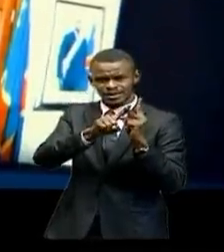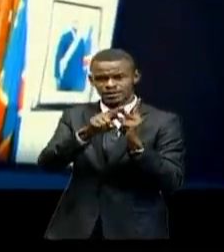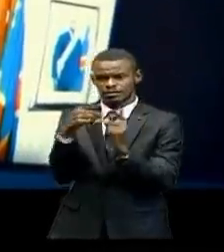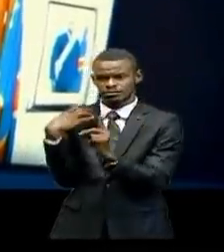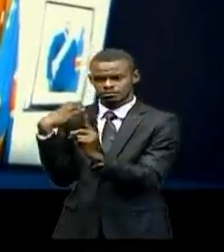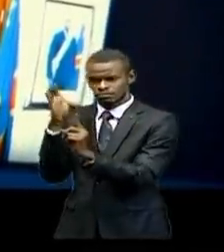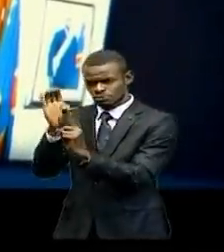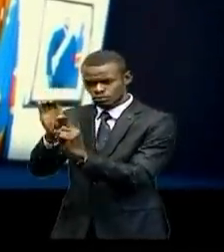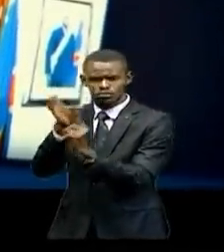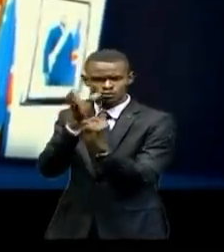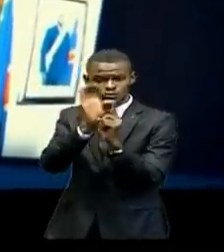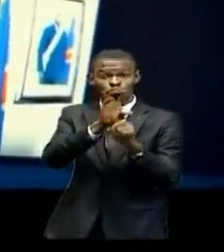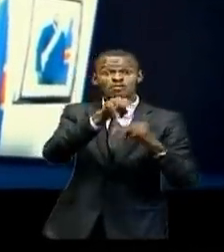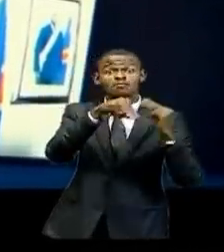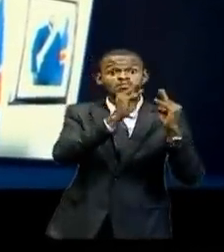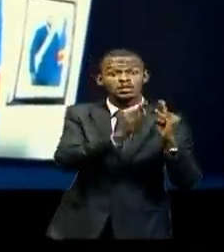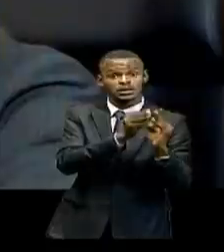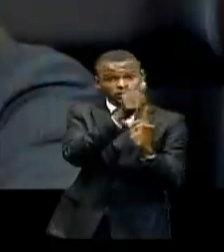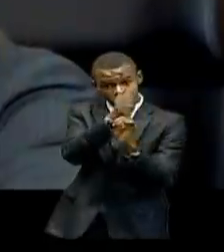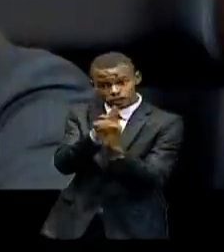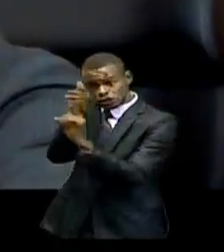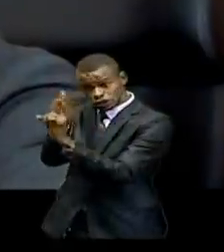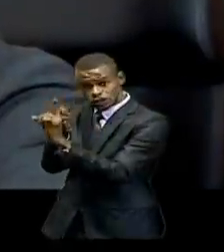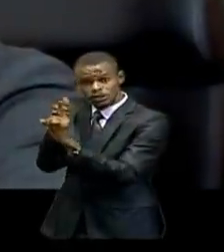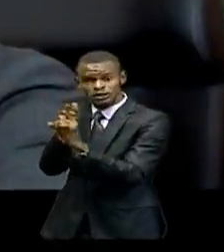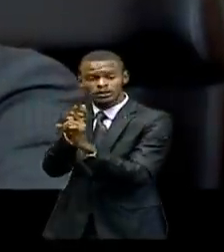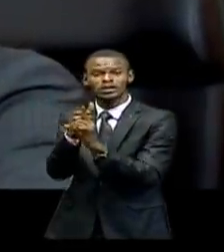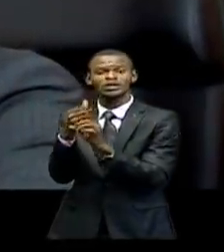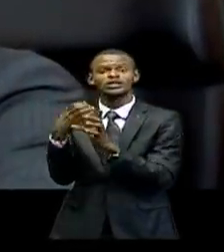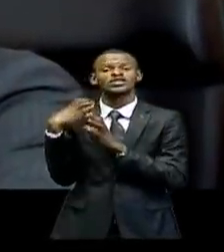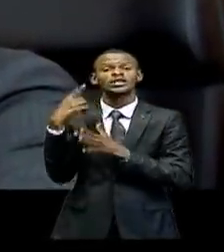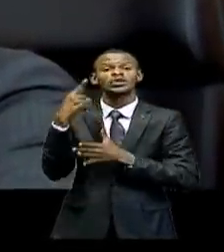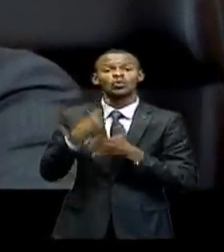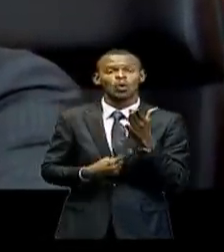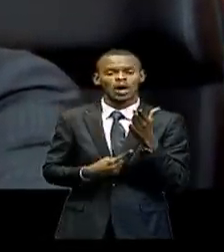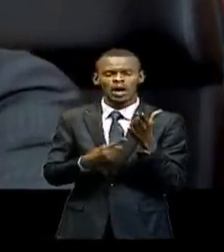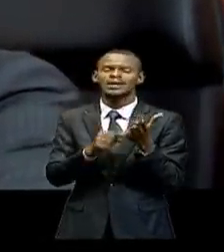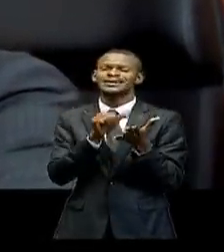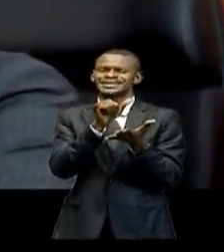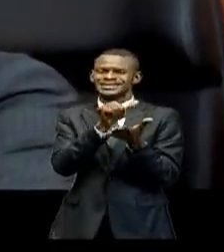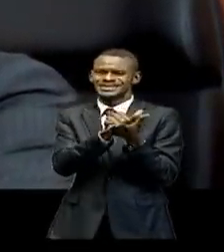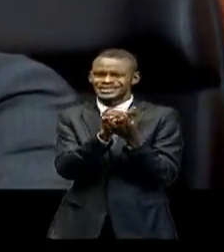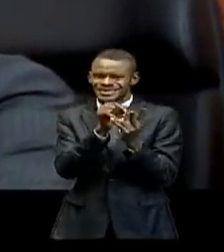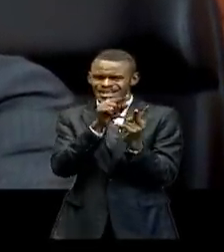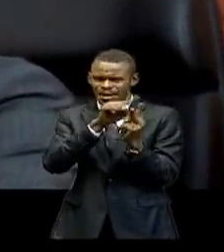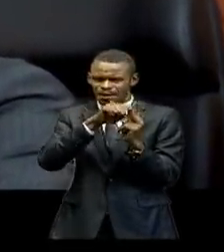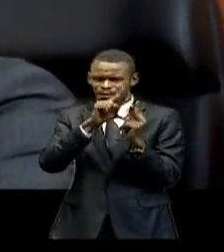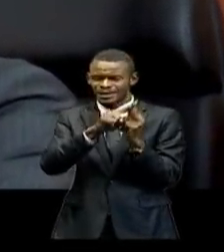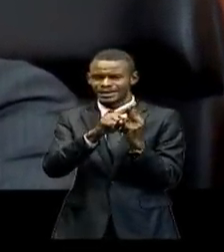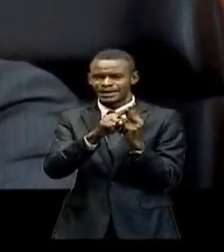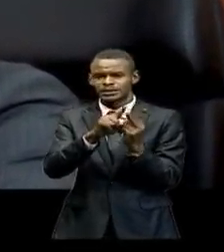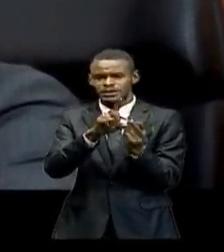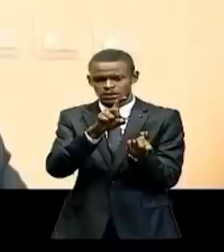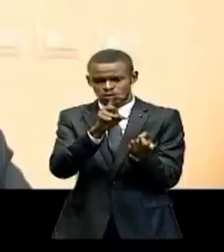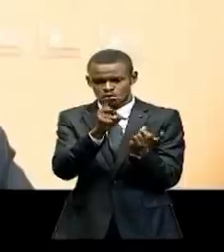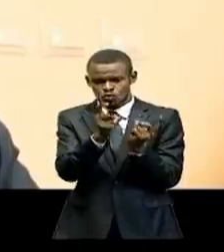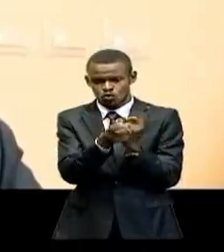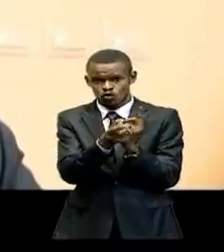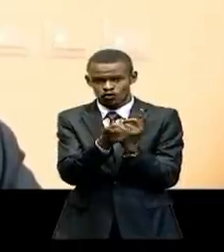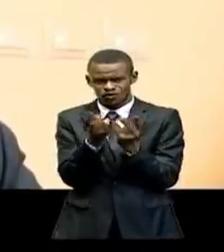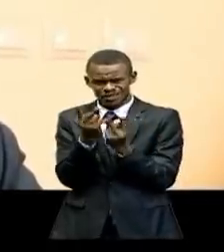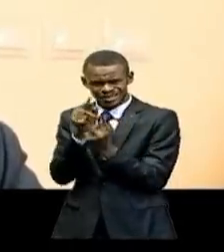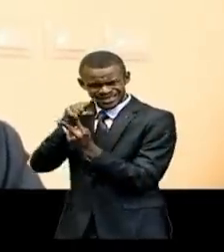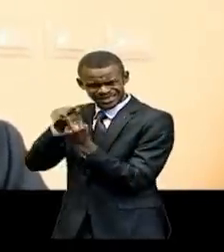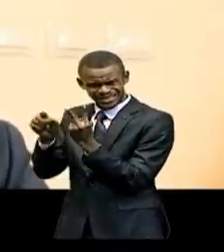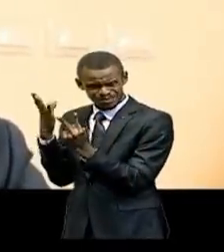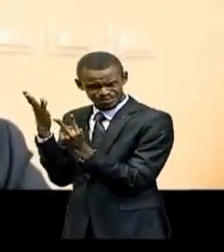des ministères. Ces textes sont une révision des textes en vigueur tenant compte des spécificités de l'actuelle